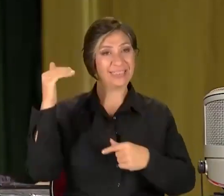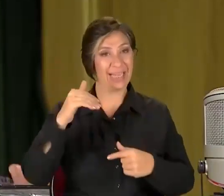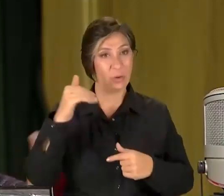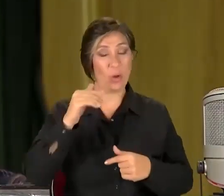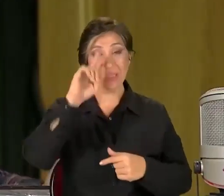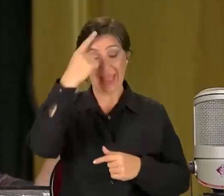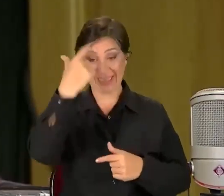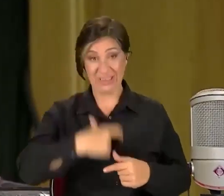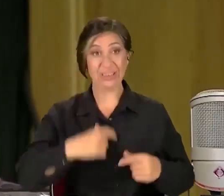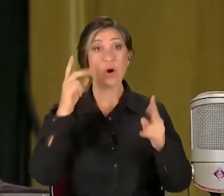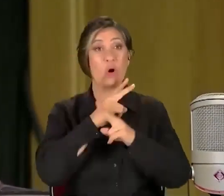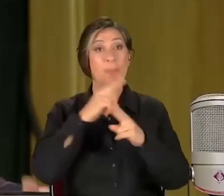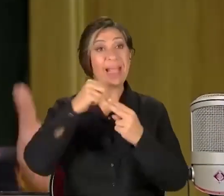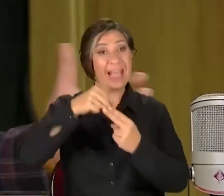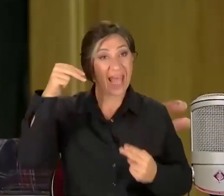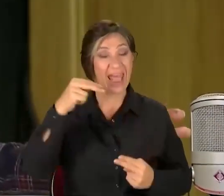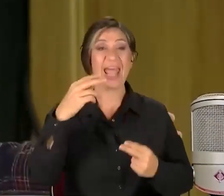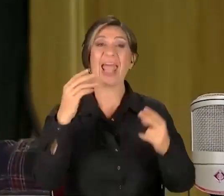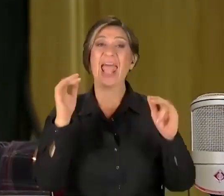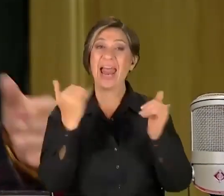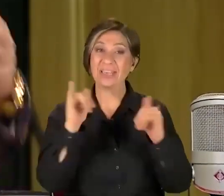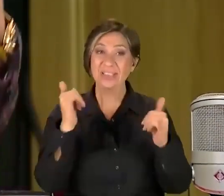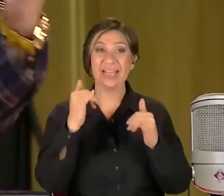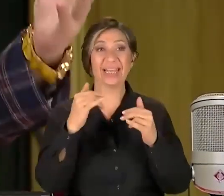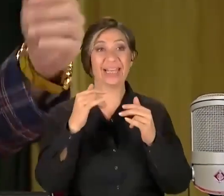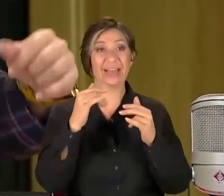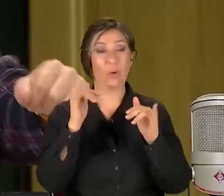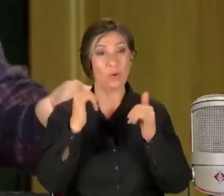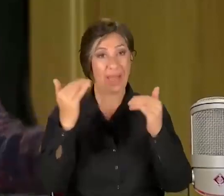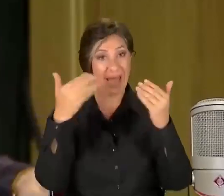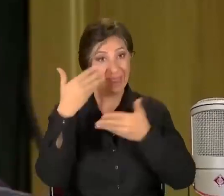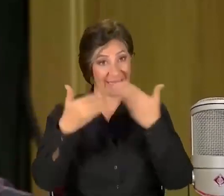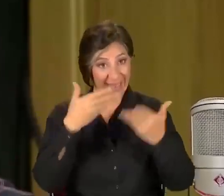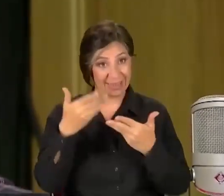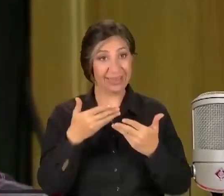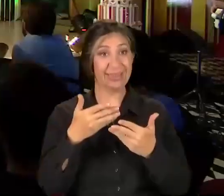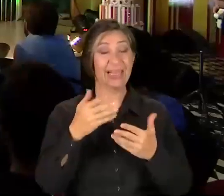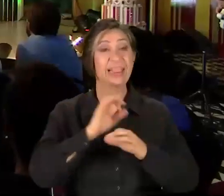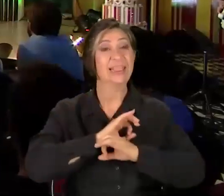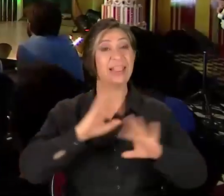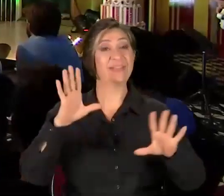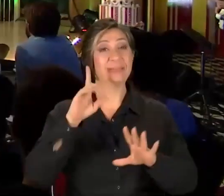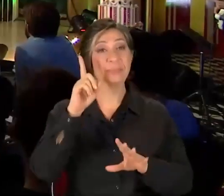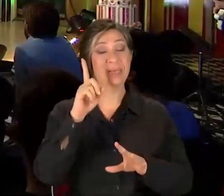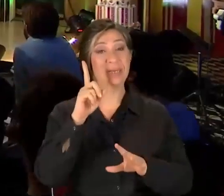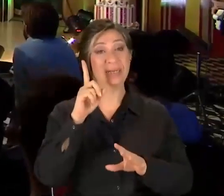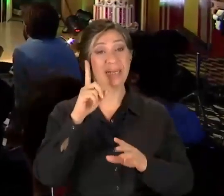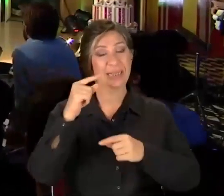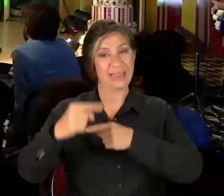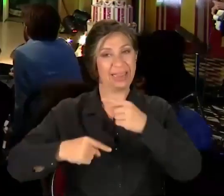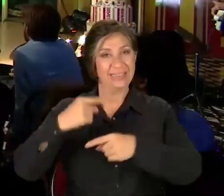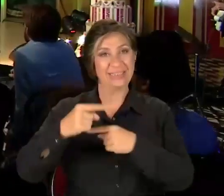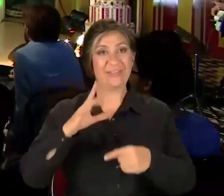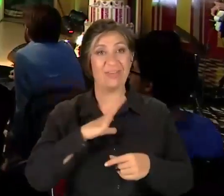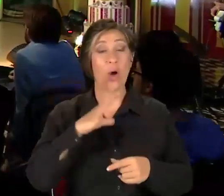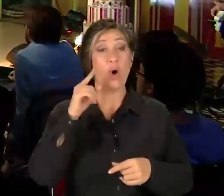Stand-up seven, komik hikayeleri olan, kendi hikayelerini yazan, anlatan nefis bir nesil var.